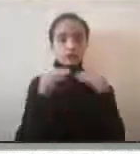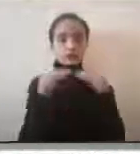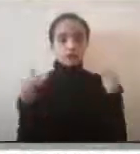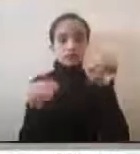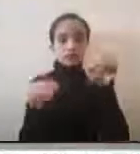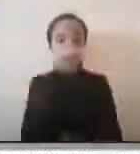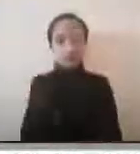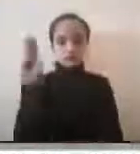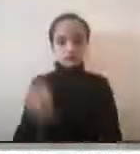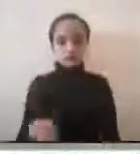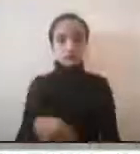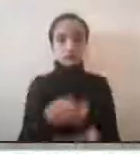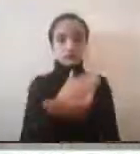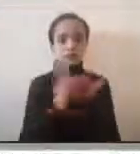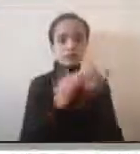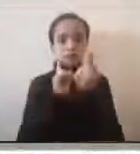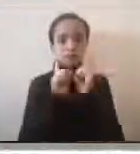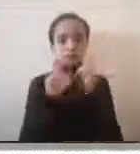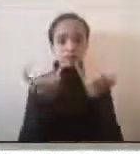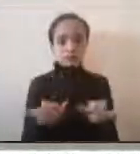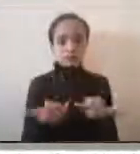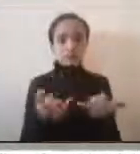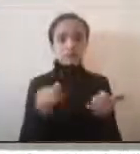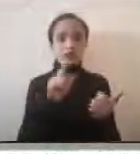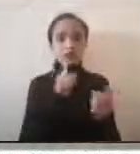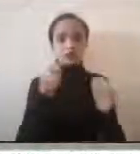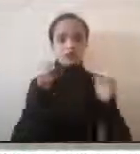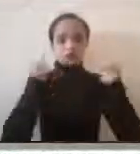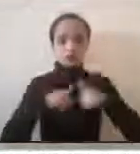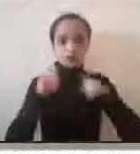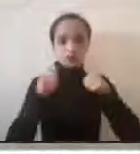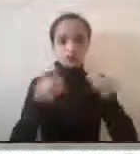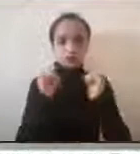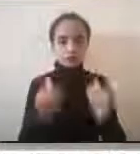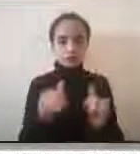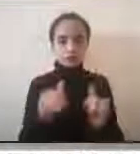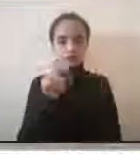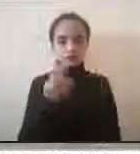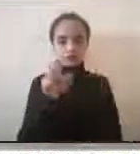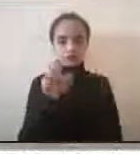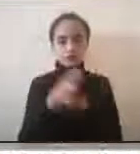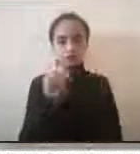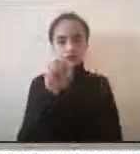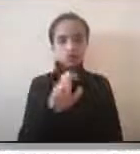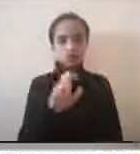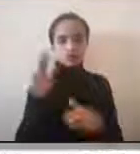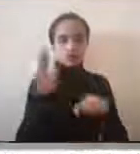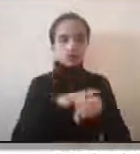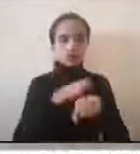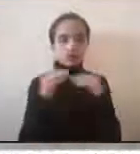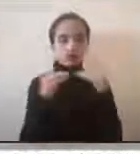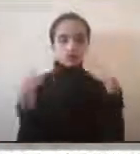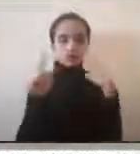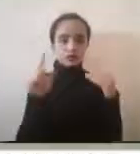namin ngayong umaga ay pabor na manatili sa NCR o ang Alert Level 1 dito sa NCR.